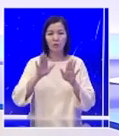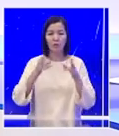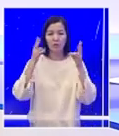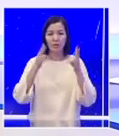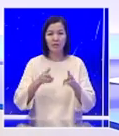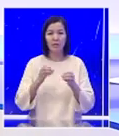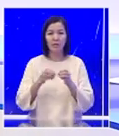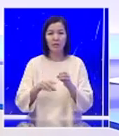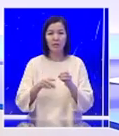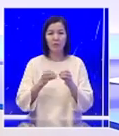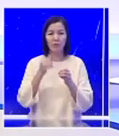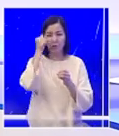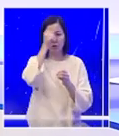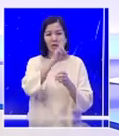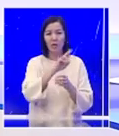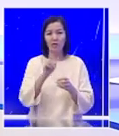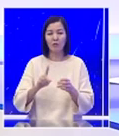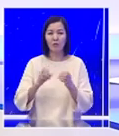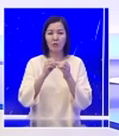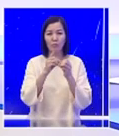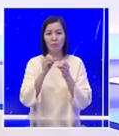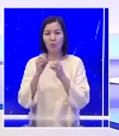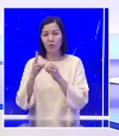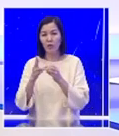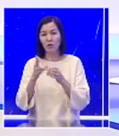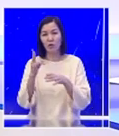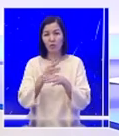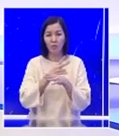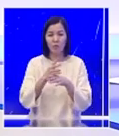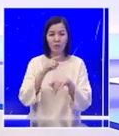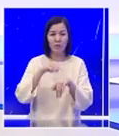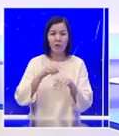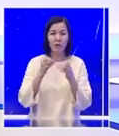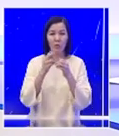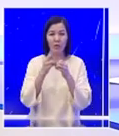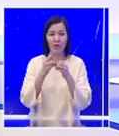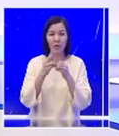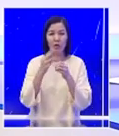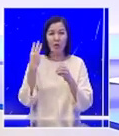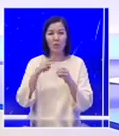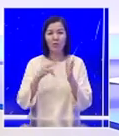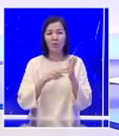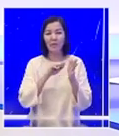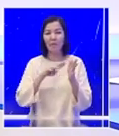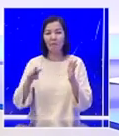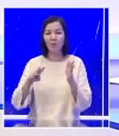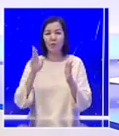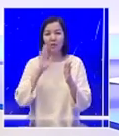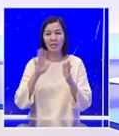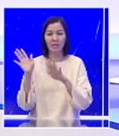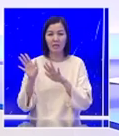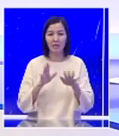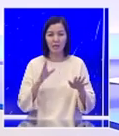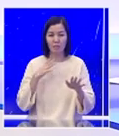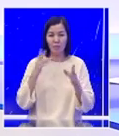жылдың наурыздың 11-нен 12-сіне қараған түні түнгі 12:37 шамасында болған. Су қоймасы жарылып,